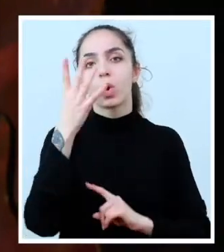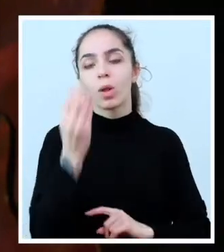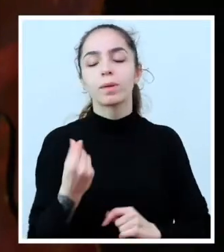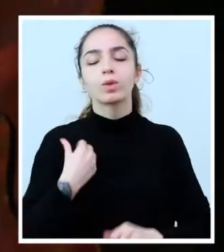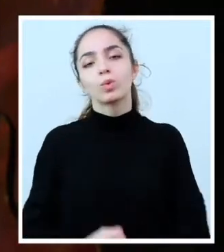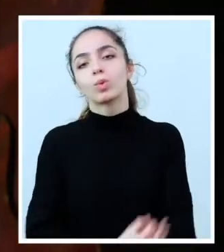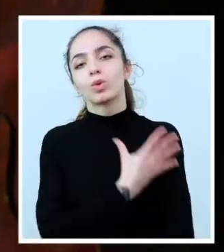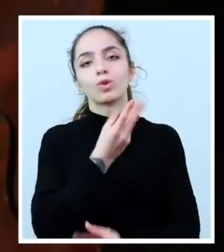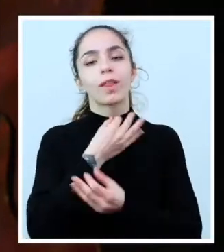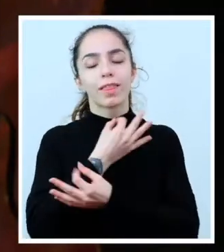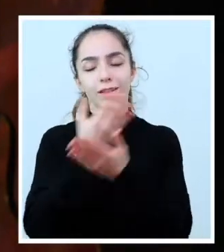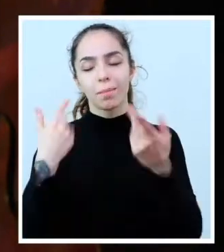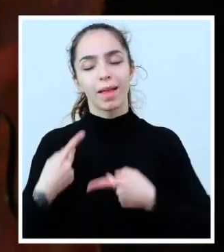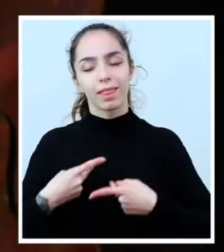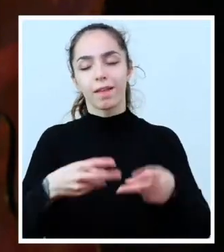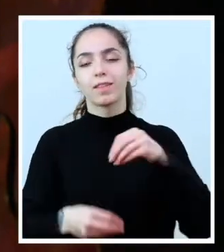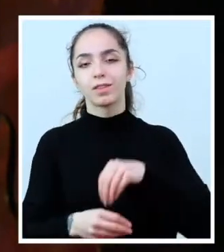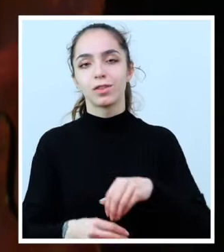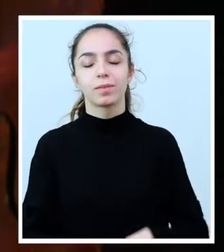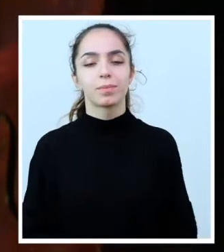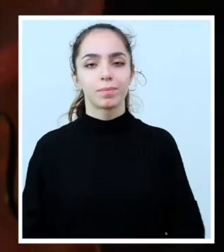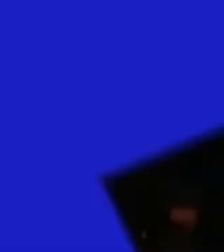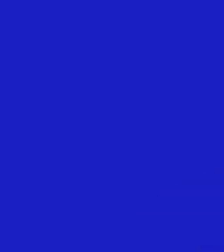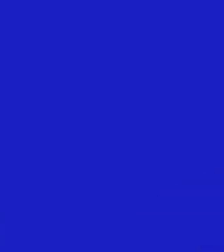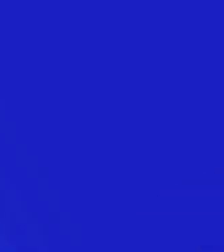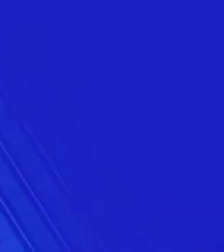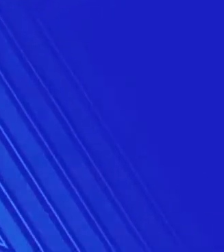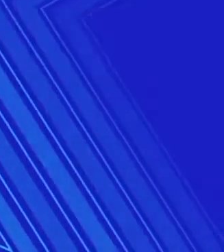açıkçası gurur duyuyorum. Çok teşekkür ediyorum beni davet ettiğiniz için.